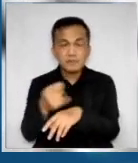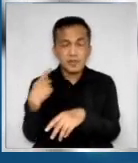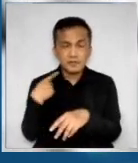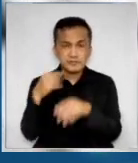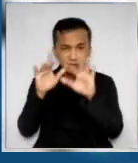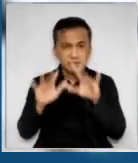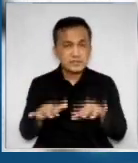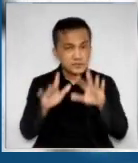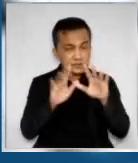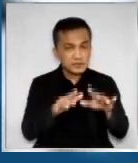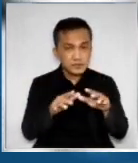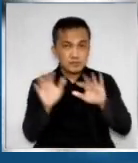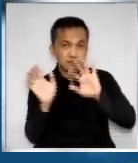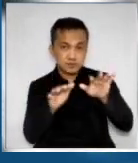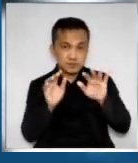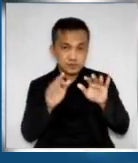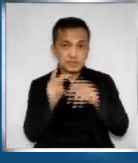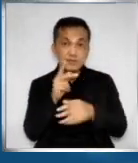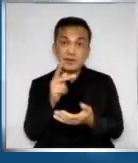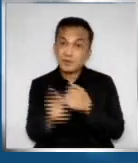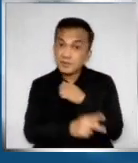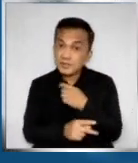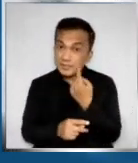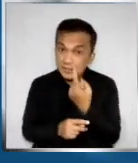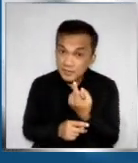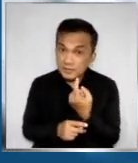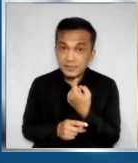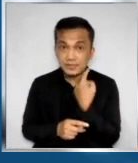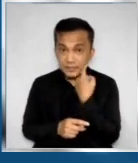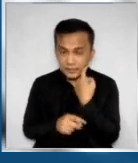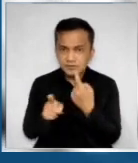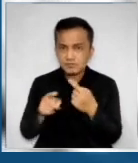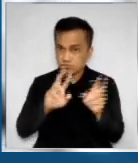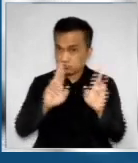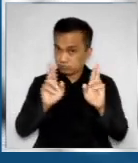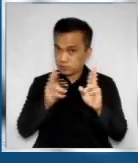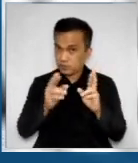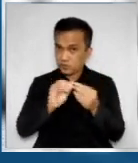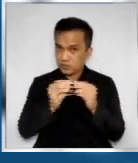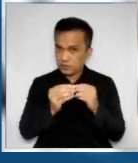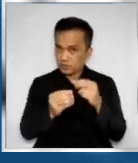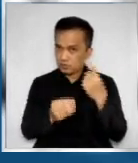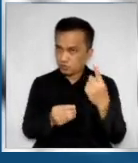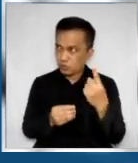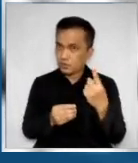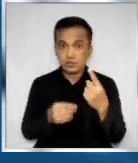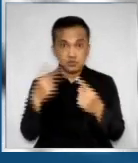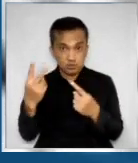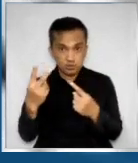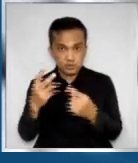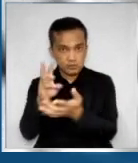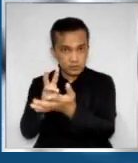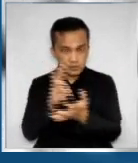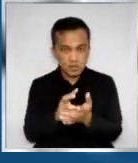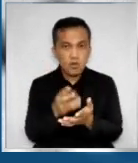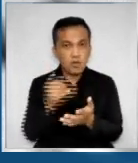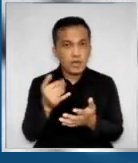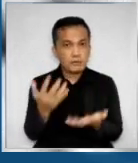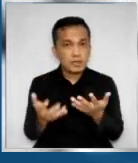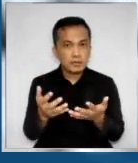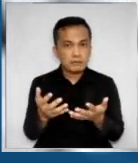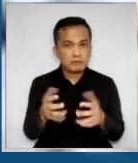nating probinsya, pero mga kapuso, patuloy na maging alerto sa signal number 2 at 1 sa mga lugar na yan dahil po sa posibleng pagbaha at